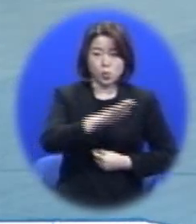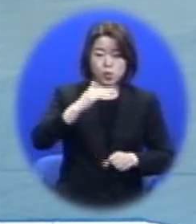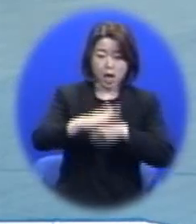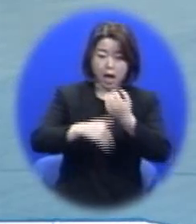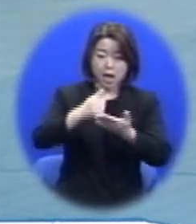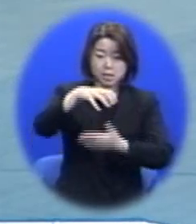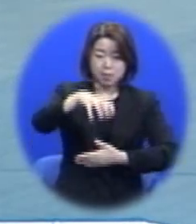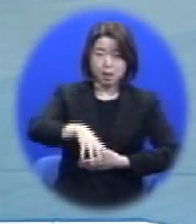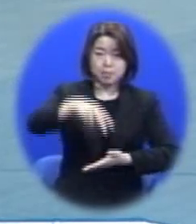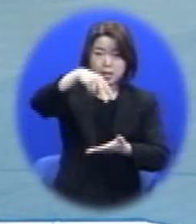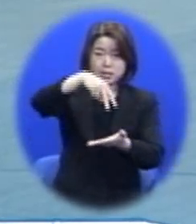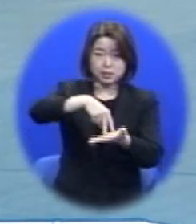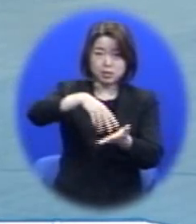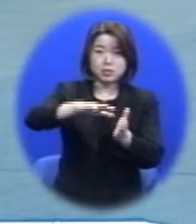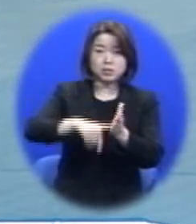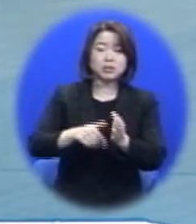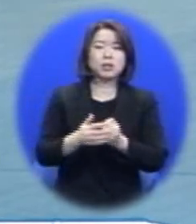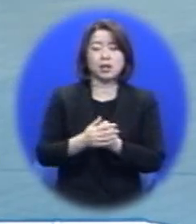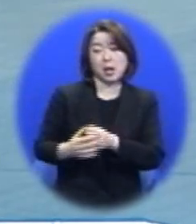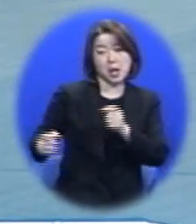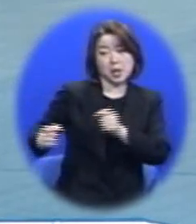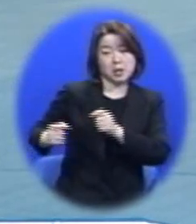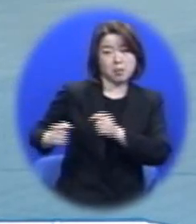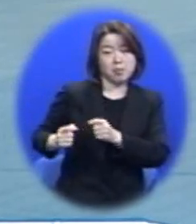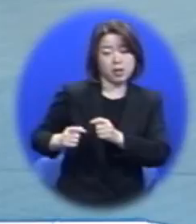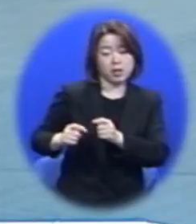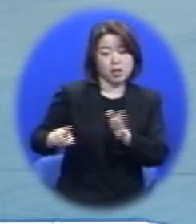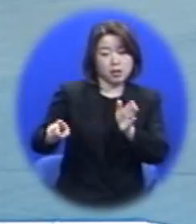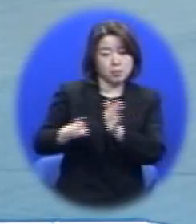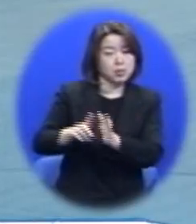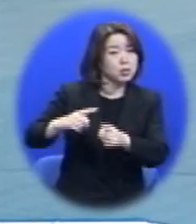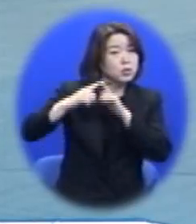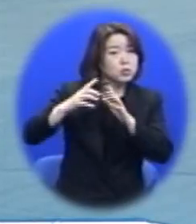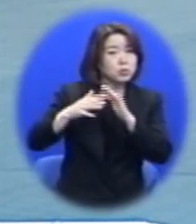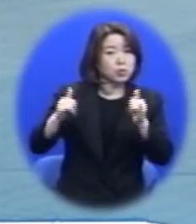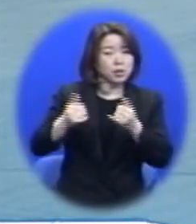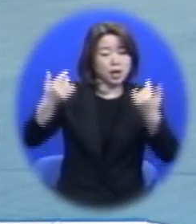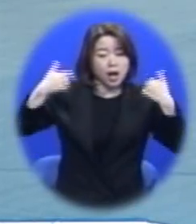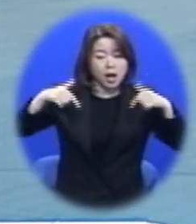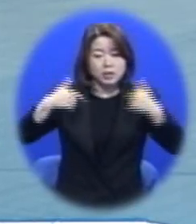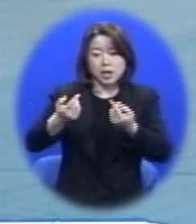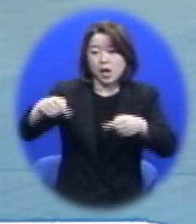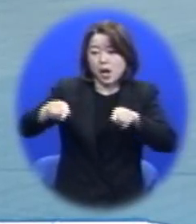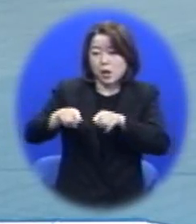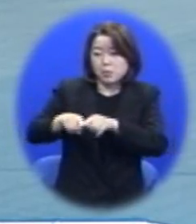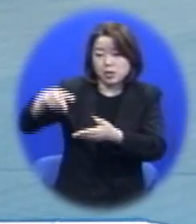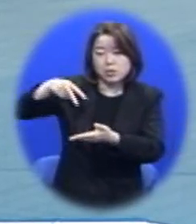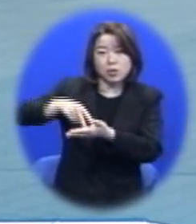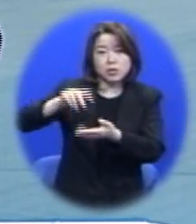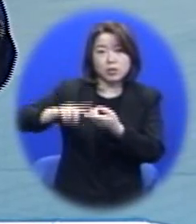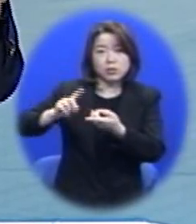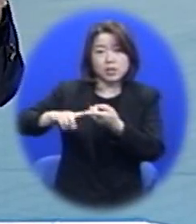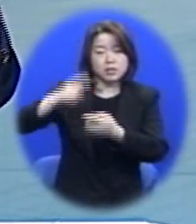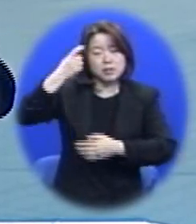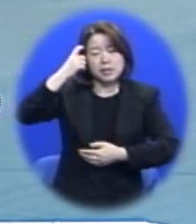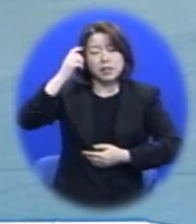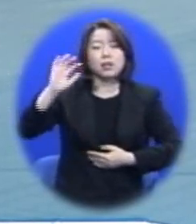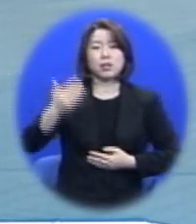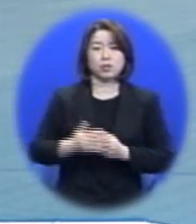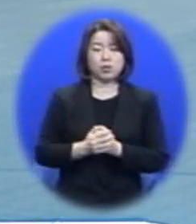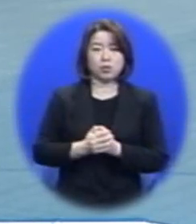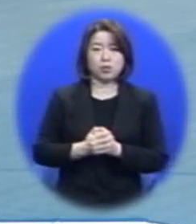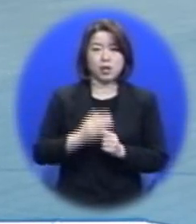때 우리는 옆에 순교자가 같이 서 있을 것을 항상 생각해야 됩니다. 하나님은 이중 기준을